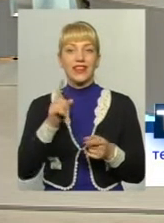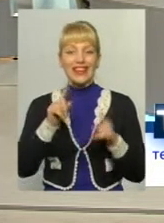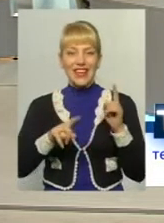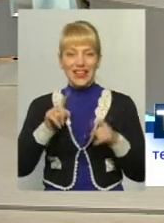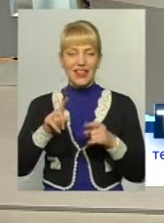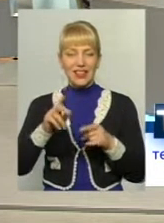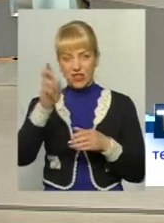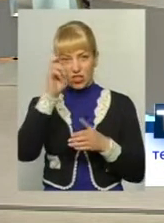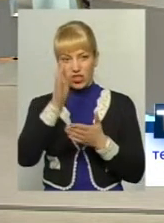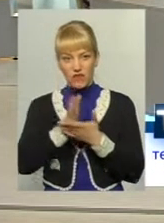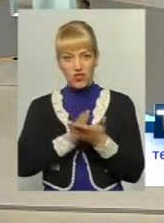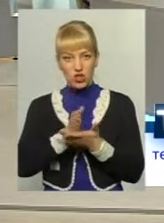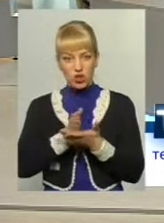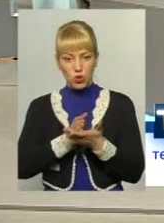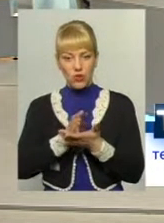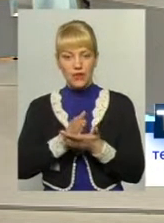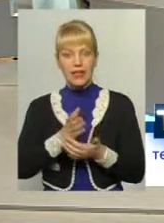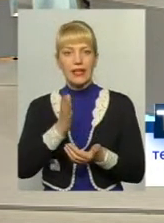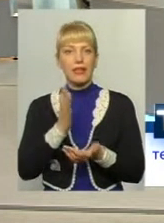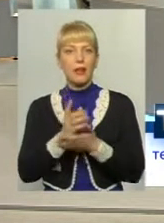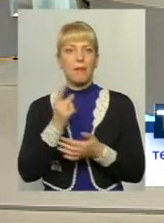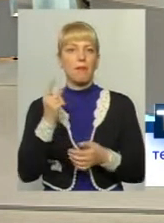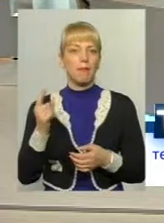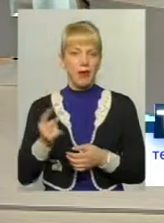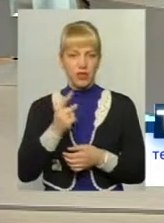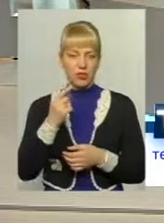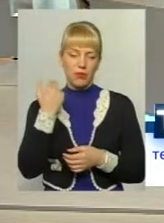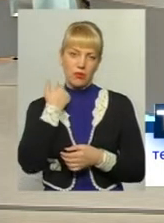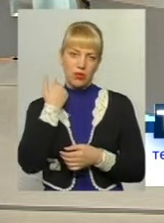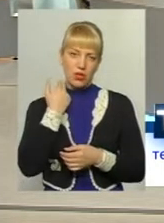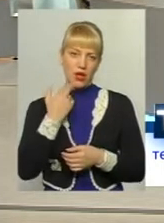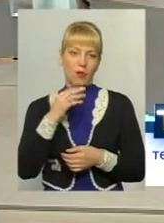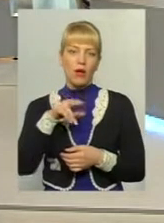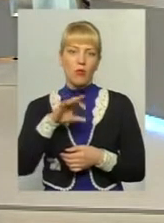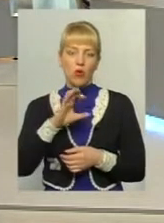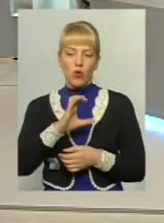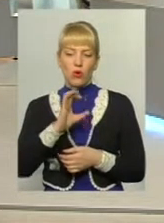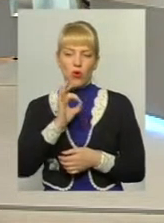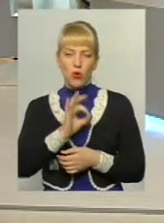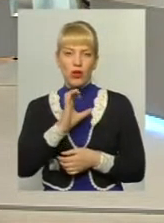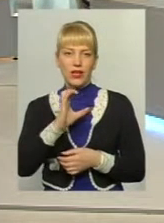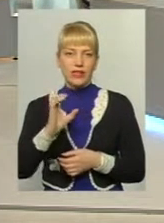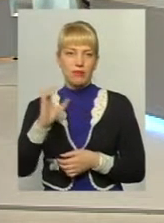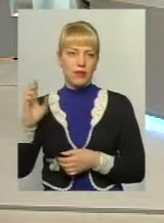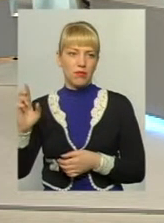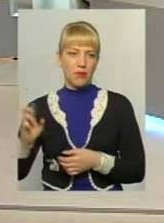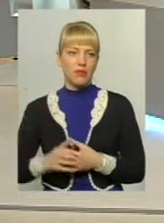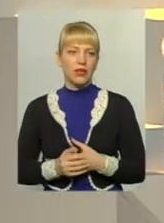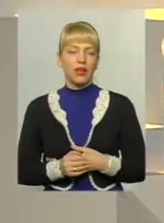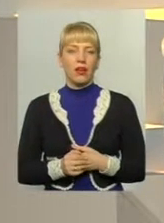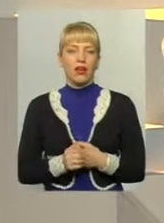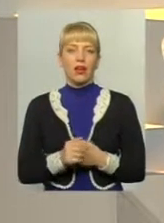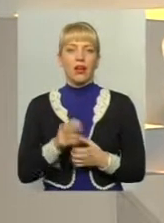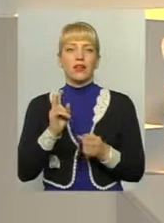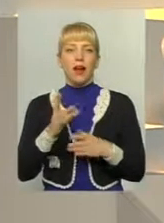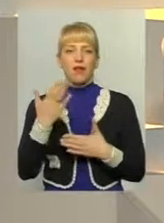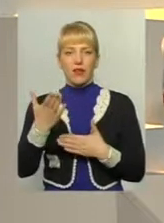навіть самі ж ті ж державні чиновники, які мають приклад, да, які є, ну, етика державного чиновника, вони являються самими